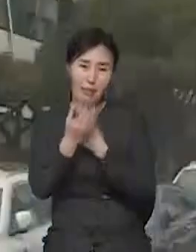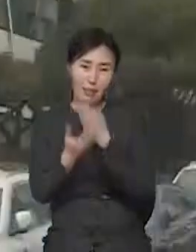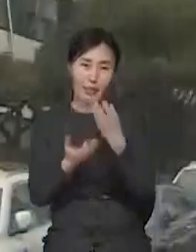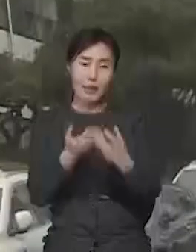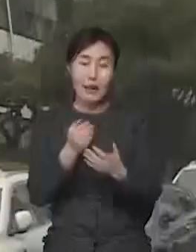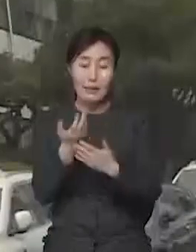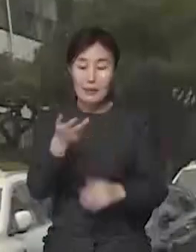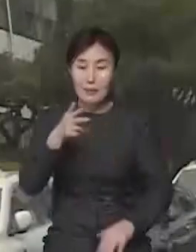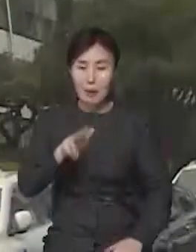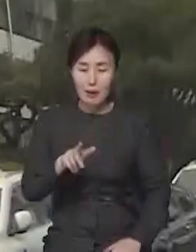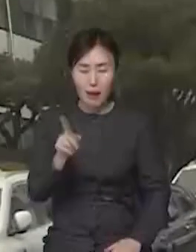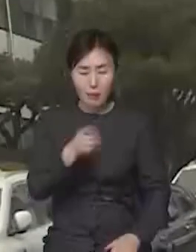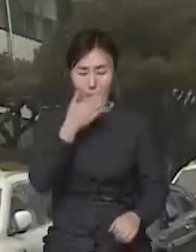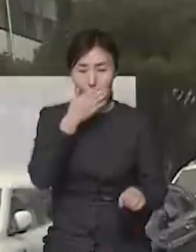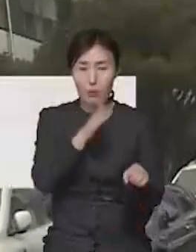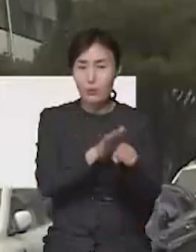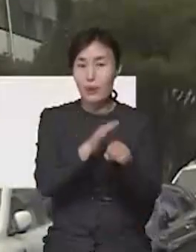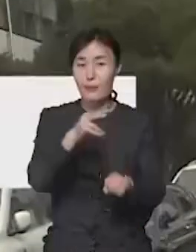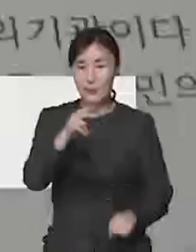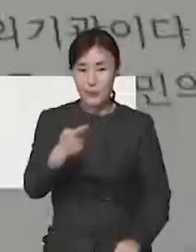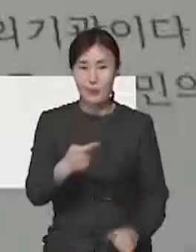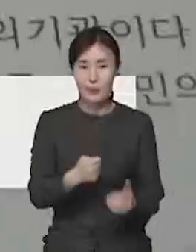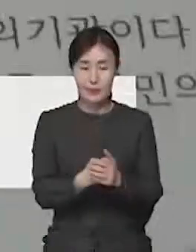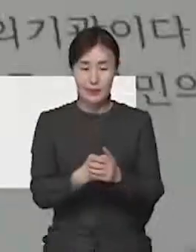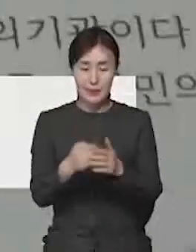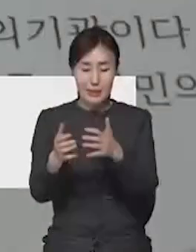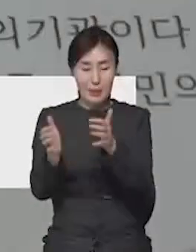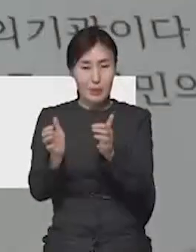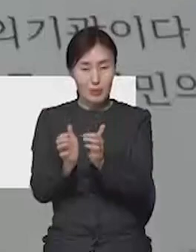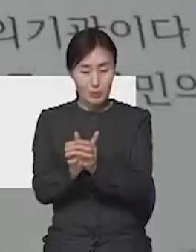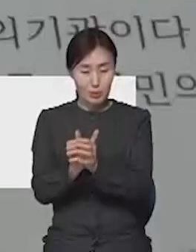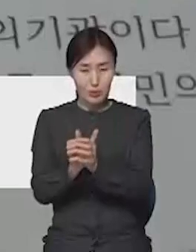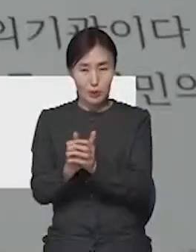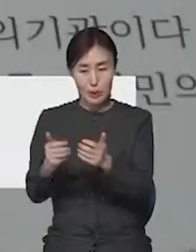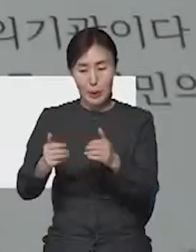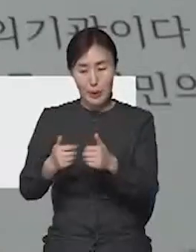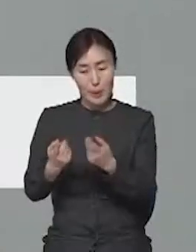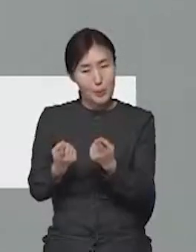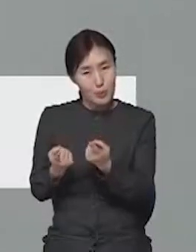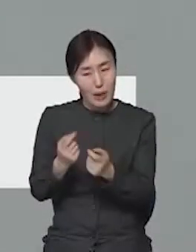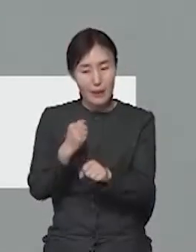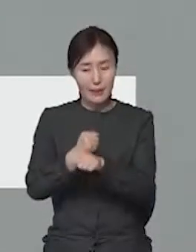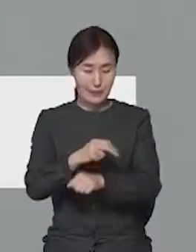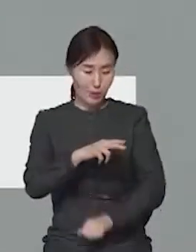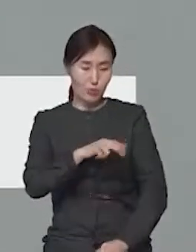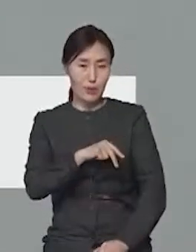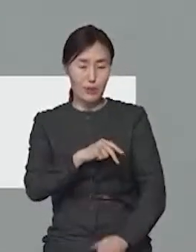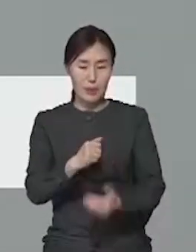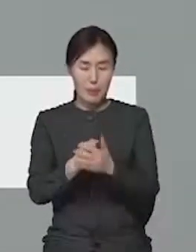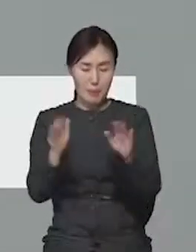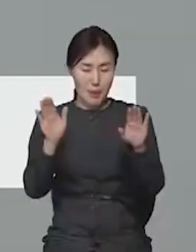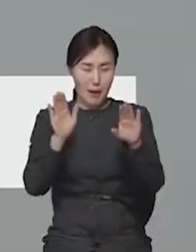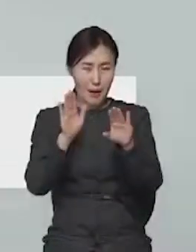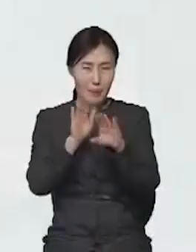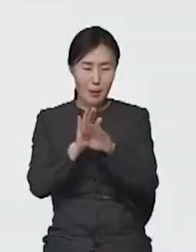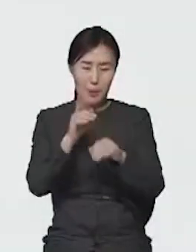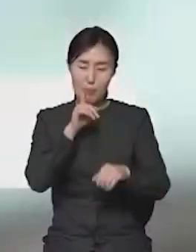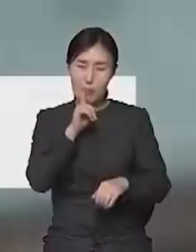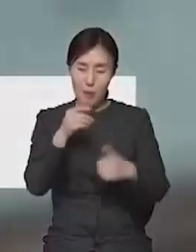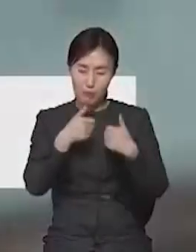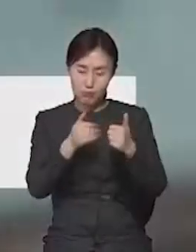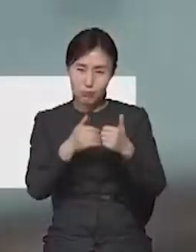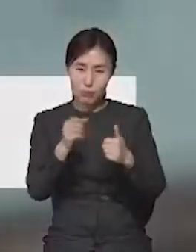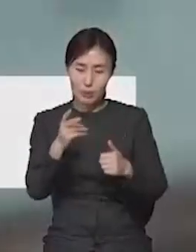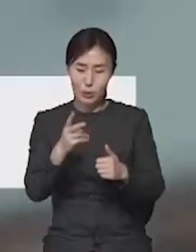하지만 아무리 억울한 일을 당했더라도 집행부를 견제하는 임무를 갖는 시의원에게 한밤중 폭언과 욕설은